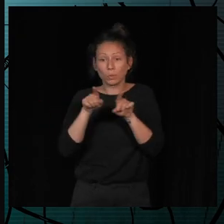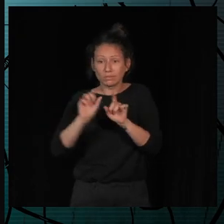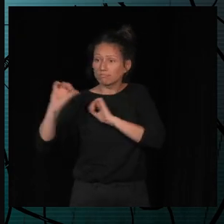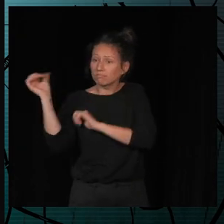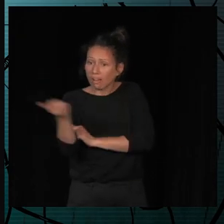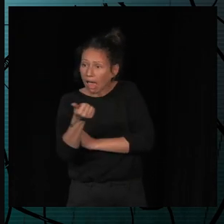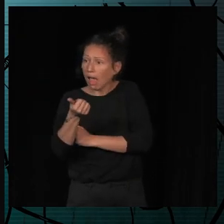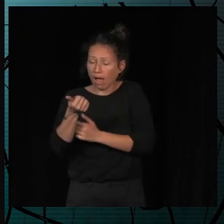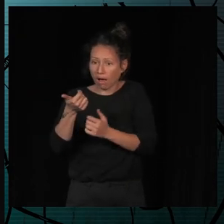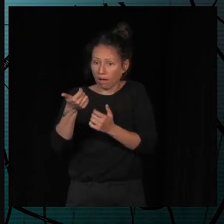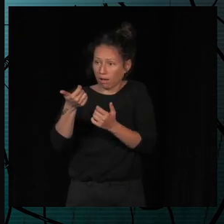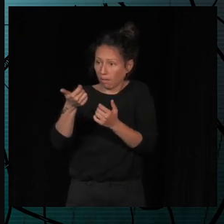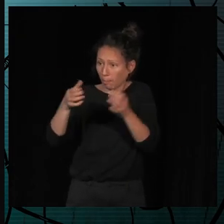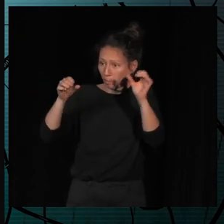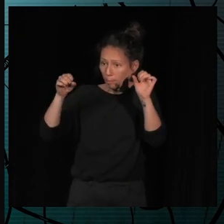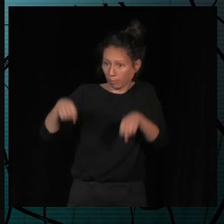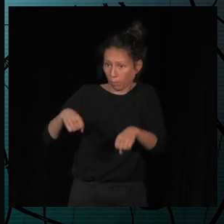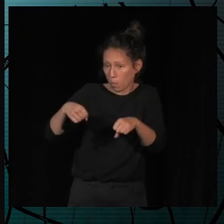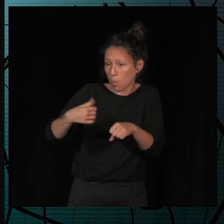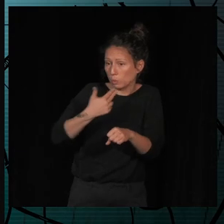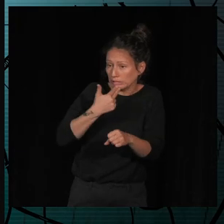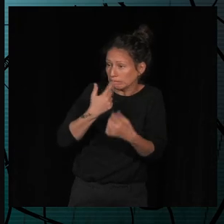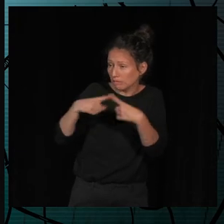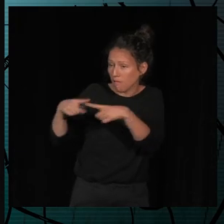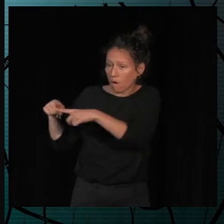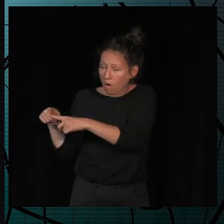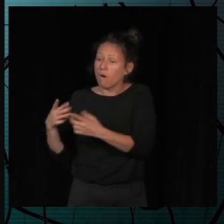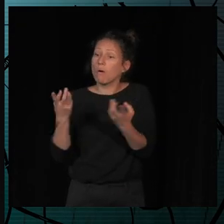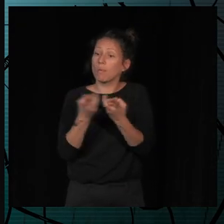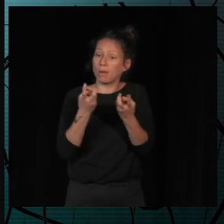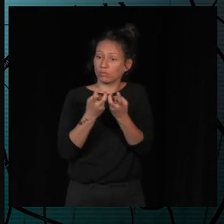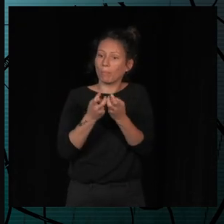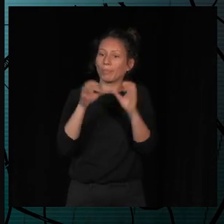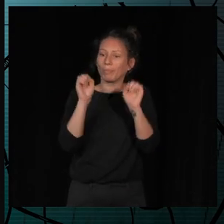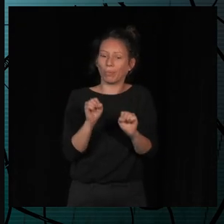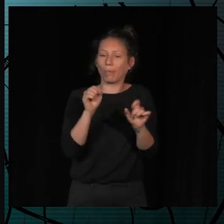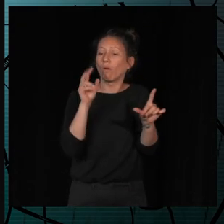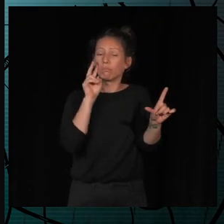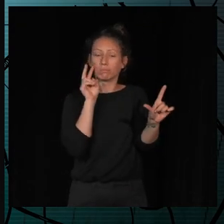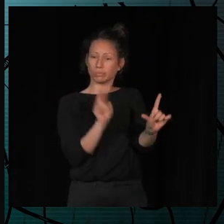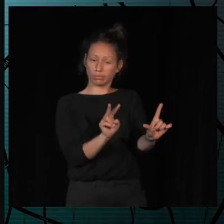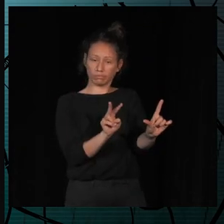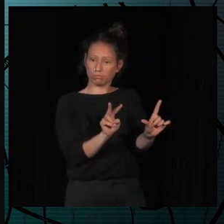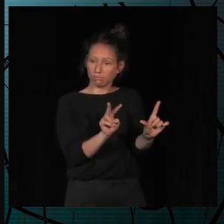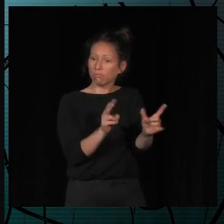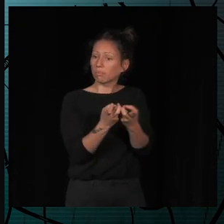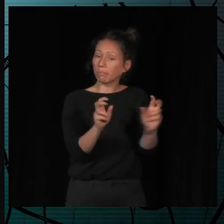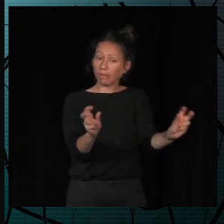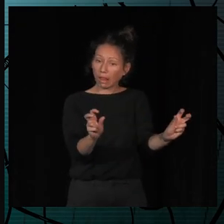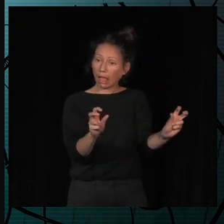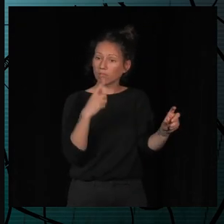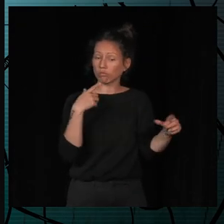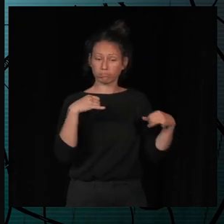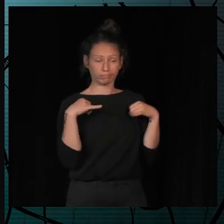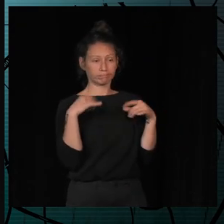quand on dit les écrans bah déjà il faut quand même distinguer ce qui est un écran interactif et un écran passif la télévision est un écran passif mais si on